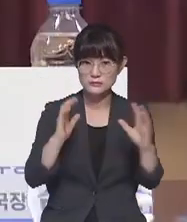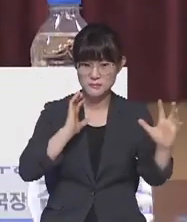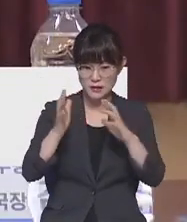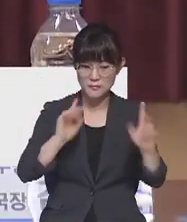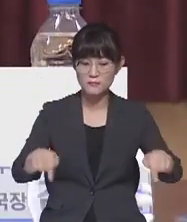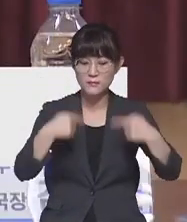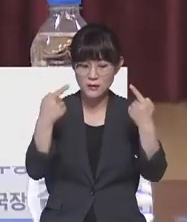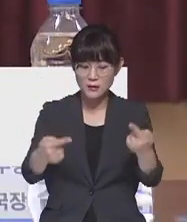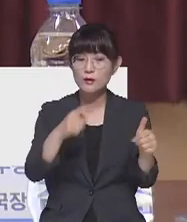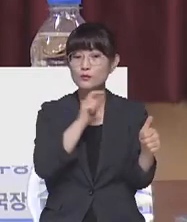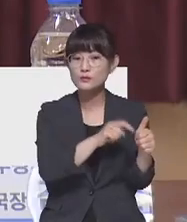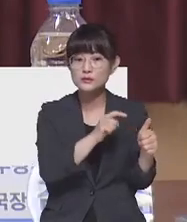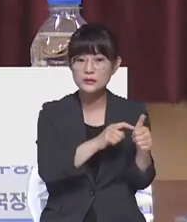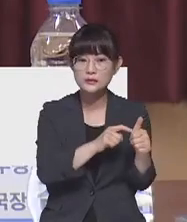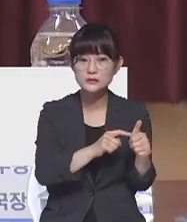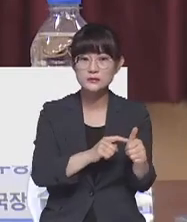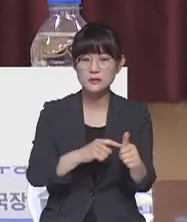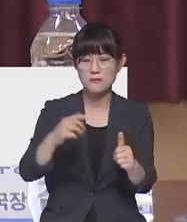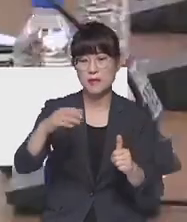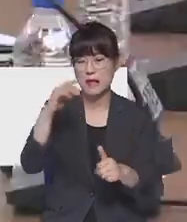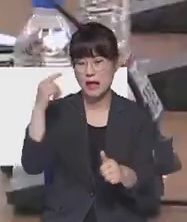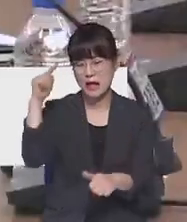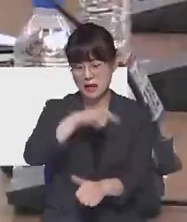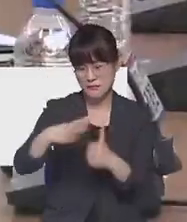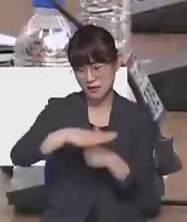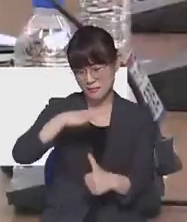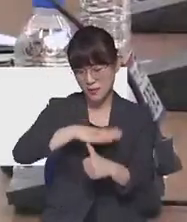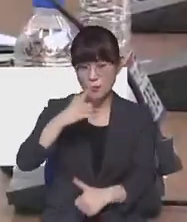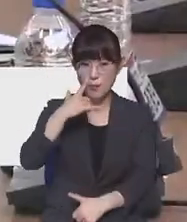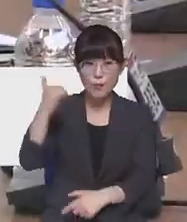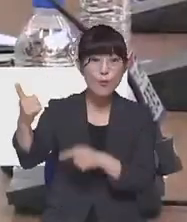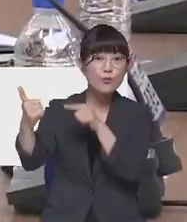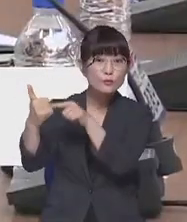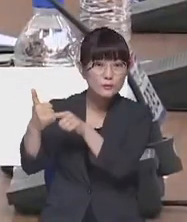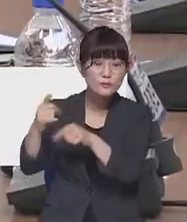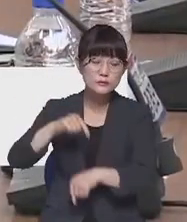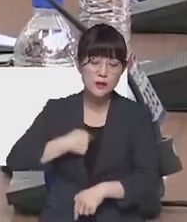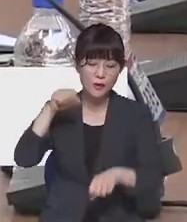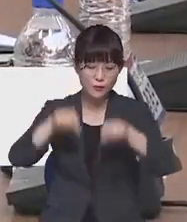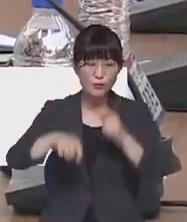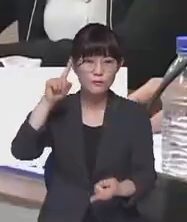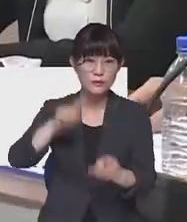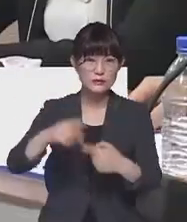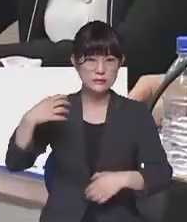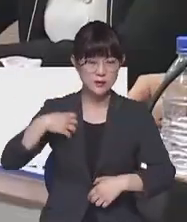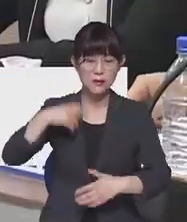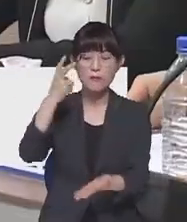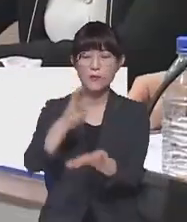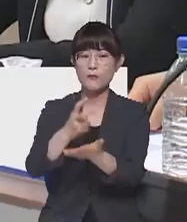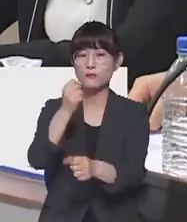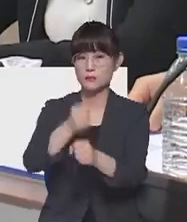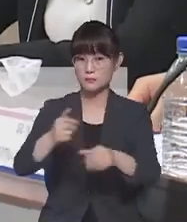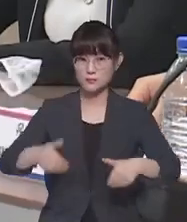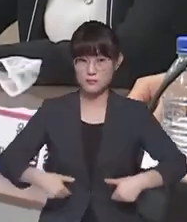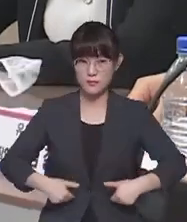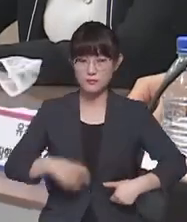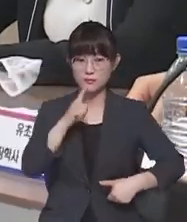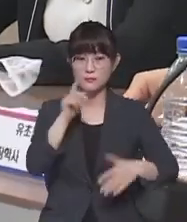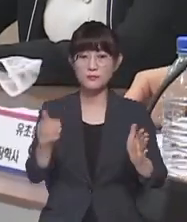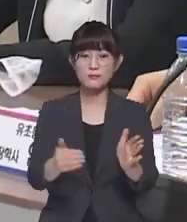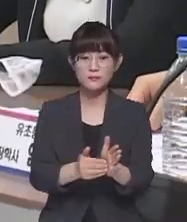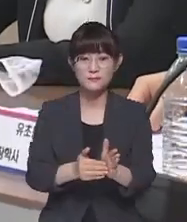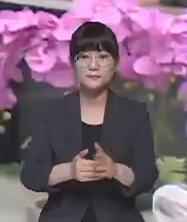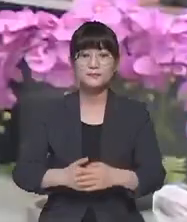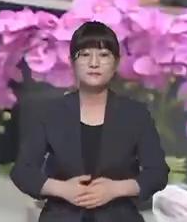윤 교사는 악성 민원을 제기하는 학부모 역시 자신의 행동에 대해 책임지게 할 장치가 필요하다고